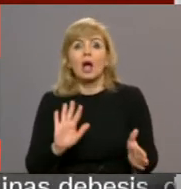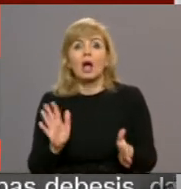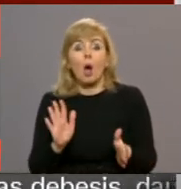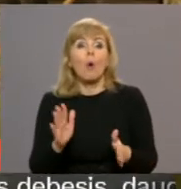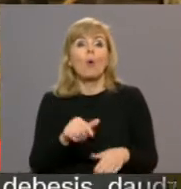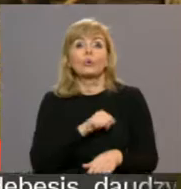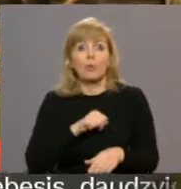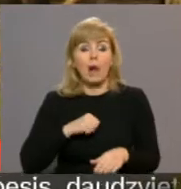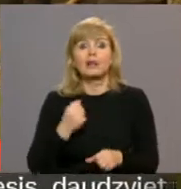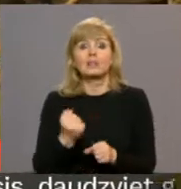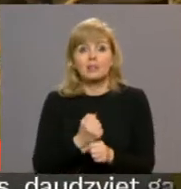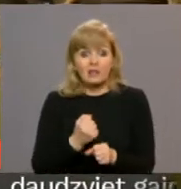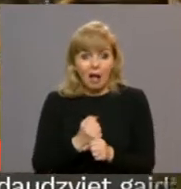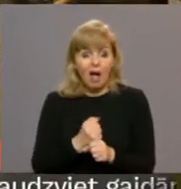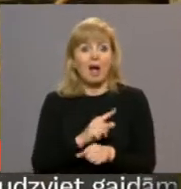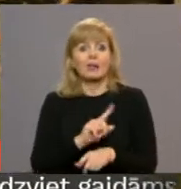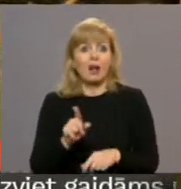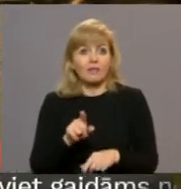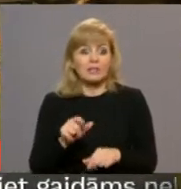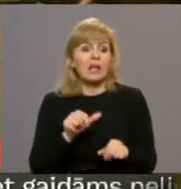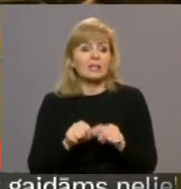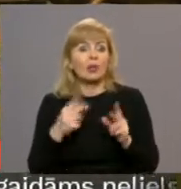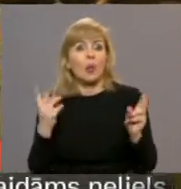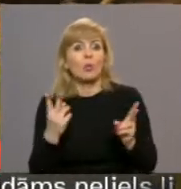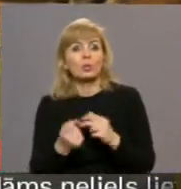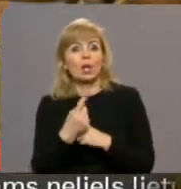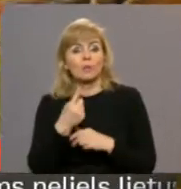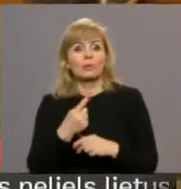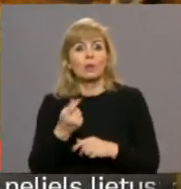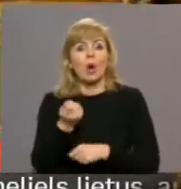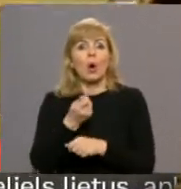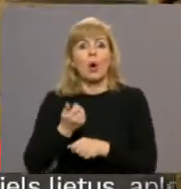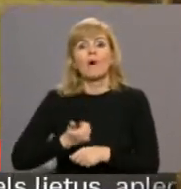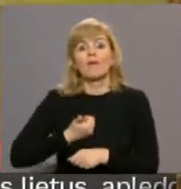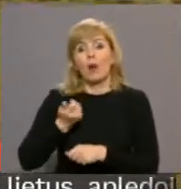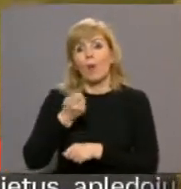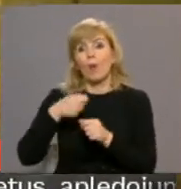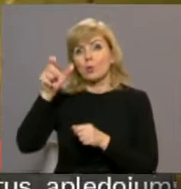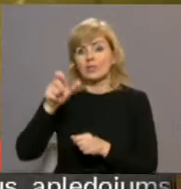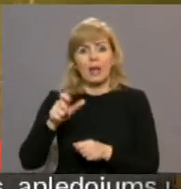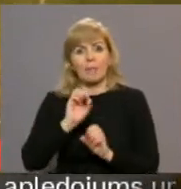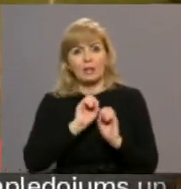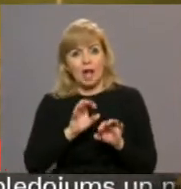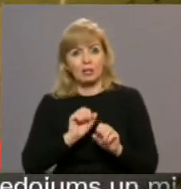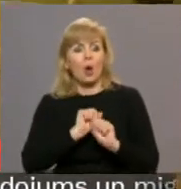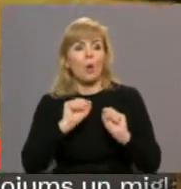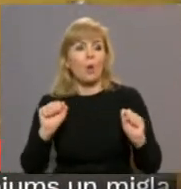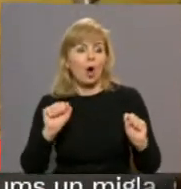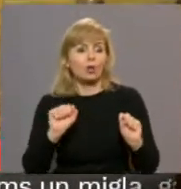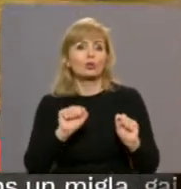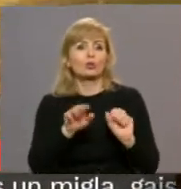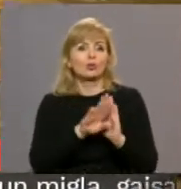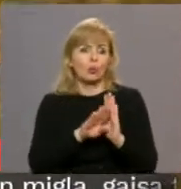dari, tad tev ir riski. Sīkāk ugunsgrēka iemeslu uzņēmējs nekomentē, bet norāda, ka ugunsdrošības stiprināšanai